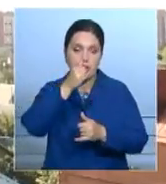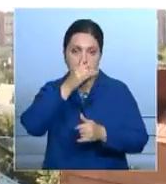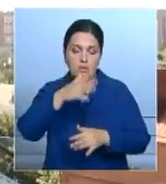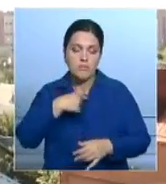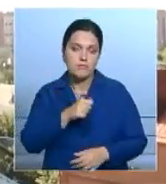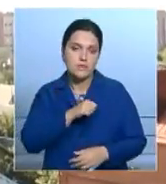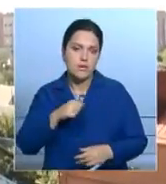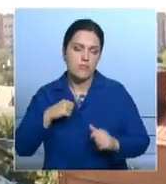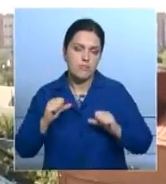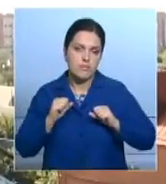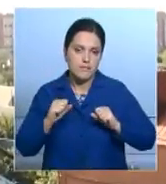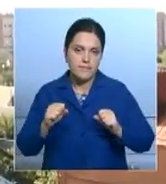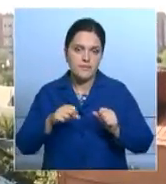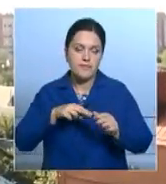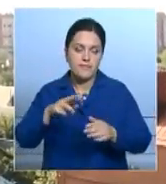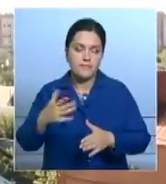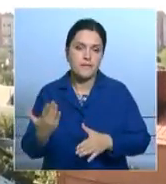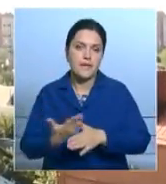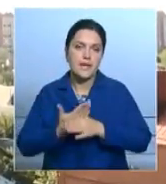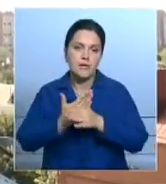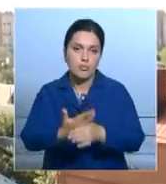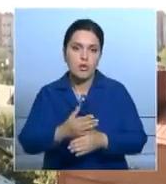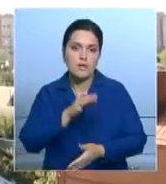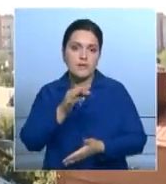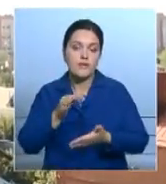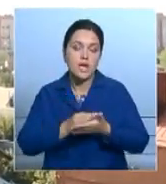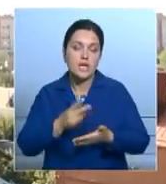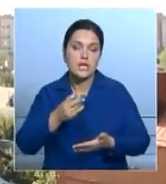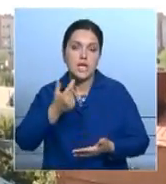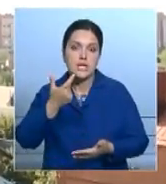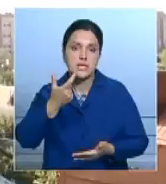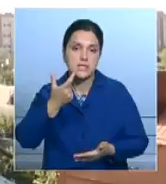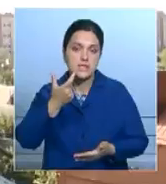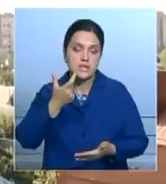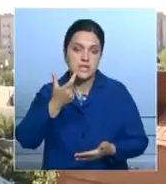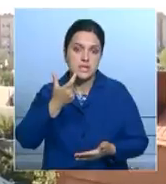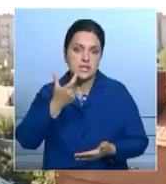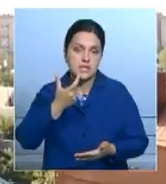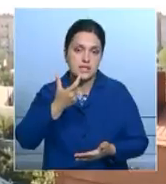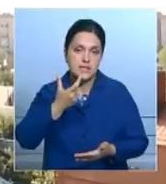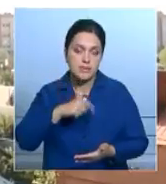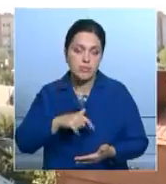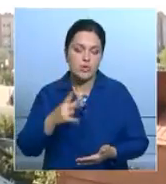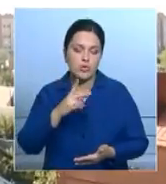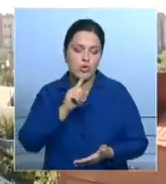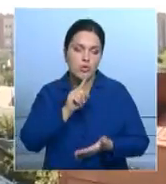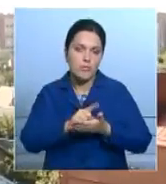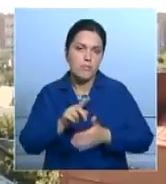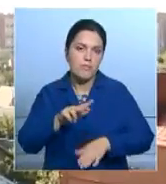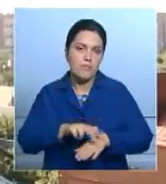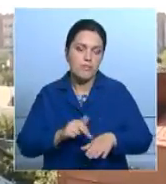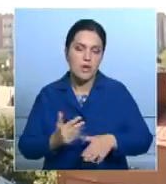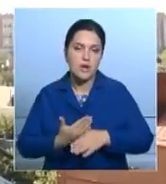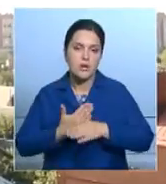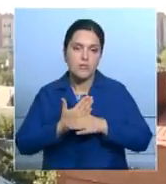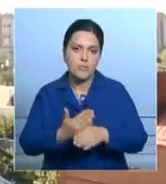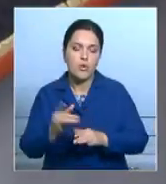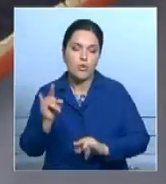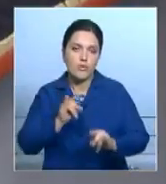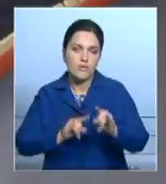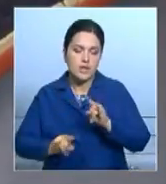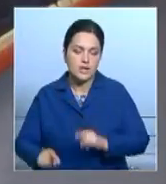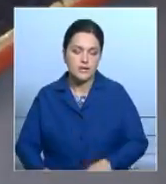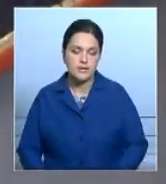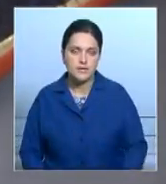возьмет ответственность на себя. Так как сотрудник полиции, я все равно должен предпринять какие-то возможности его